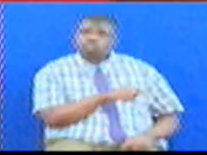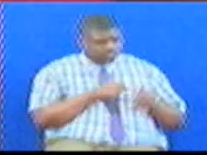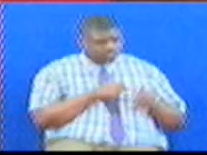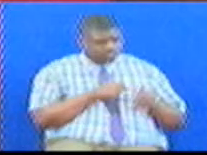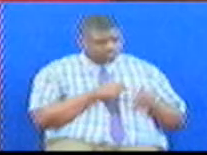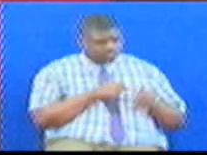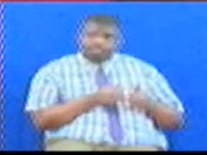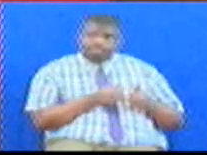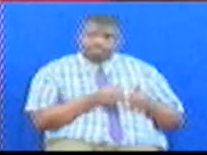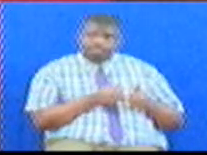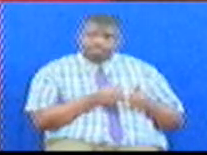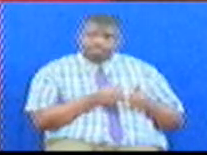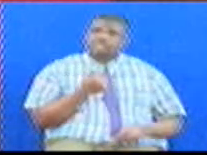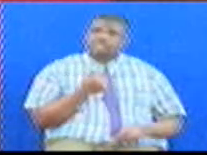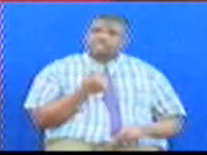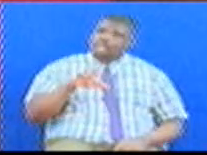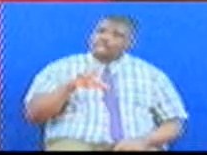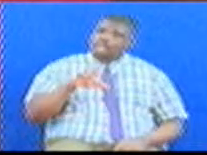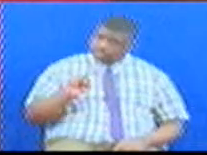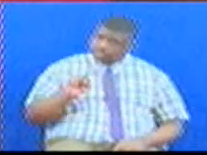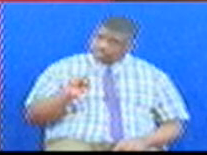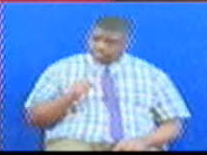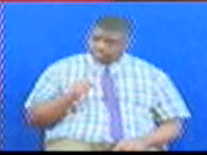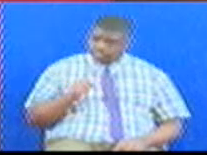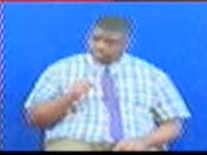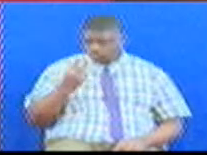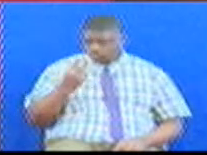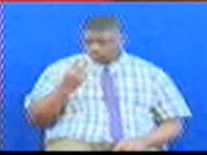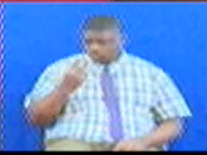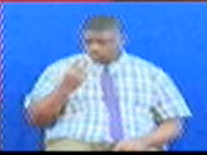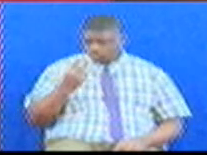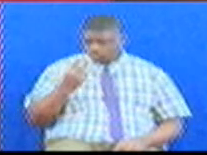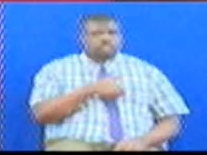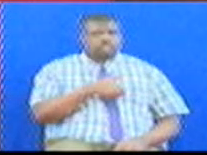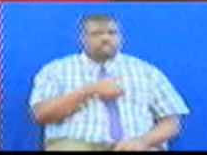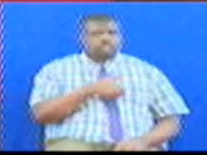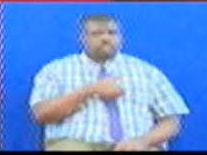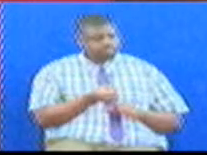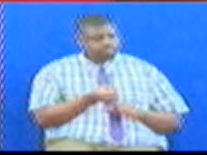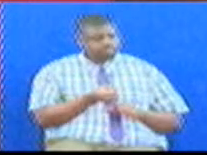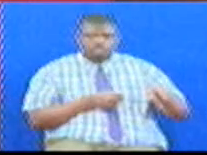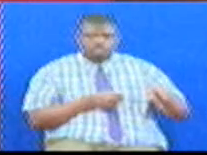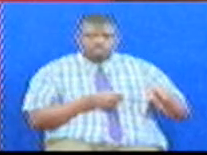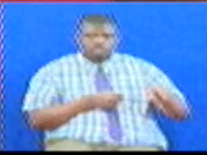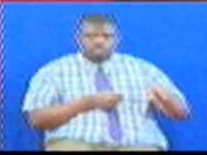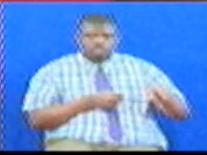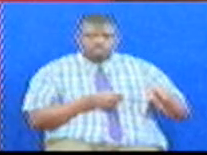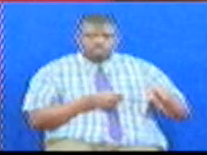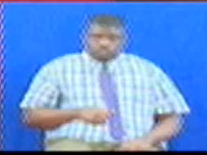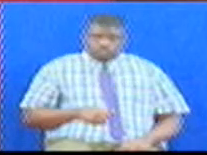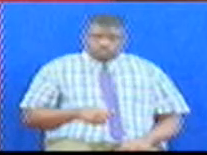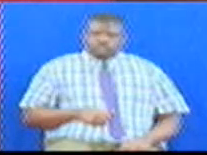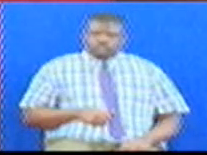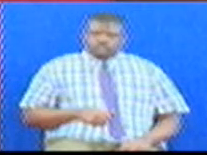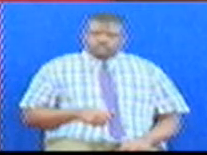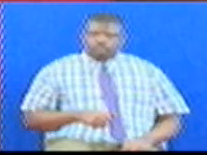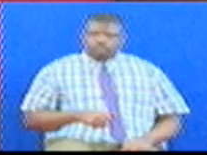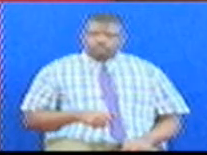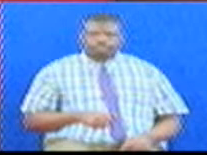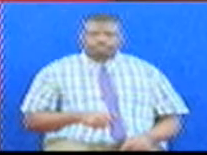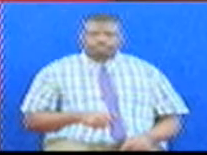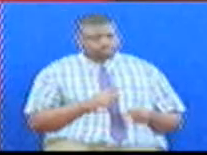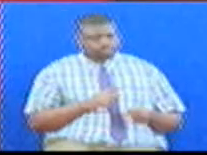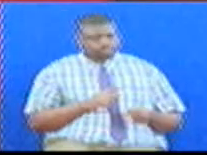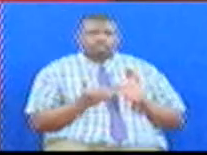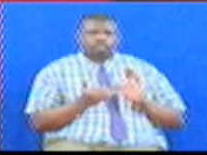kama TLS wangeviona na kuipongeza serikali kwa hiki kilichofanyika hapa. Moja ya mabadiliko ya sheria hizi